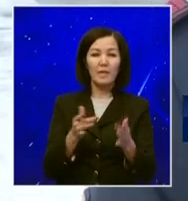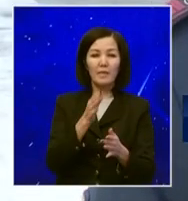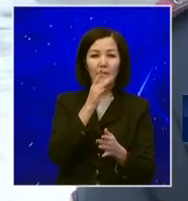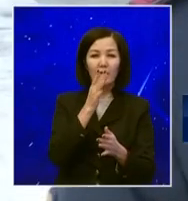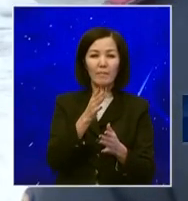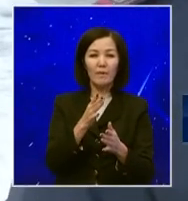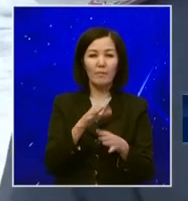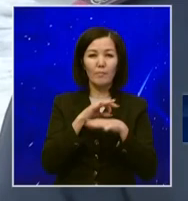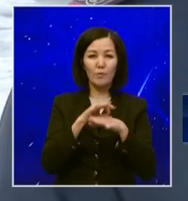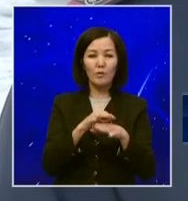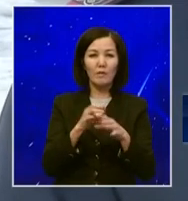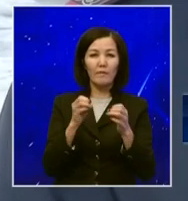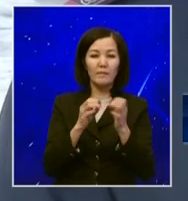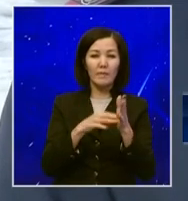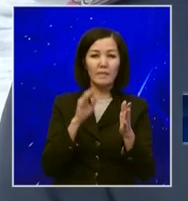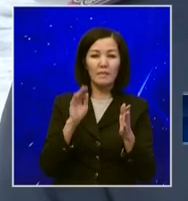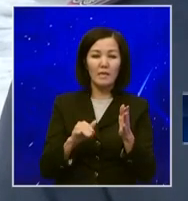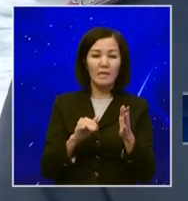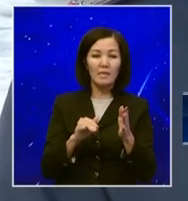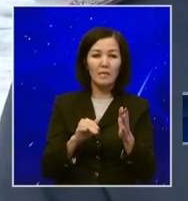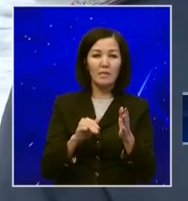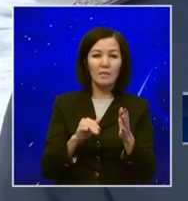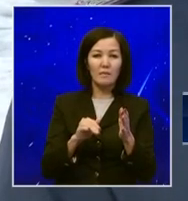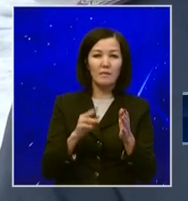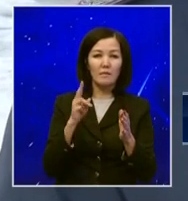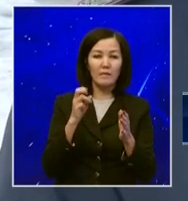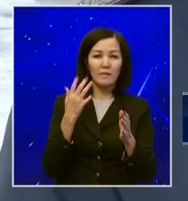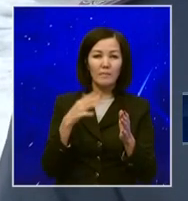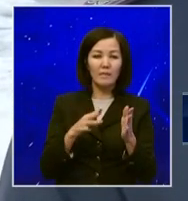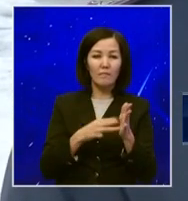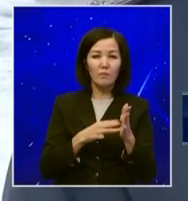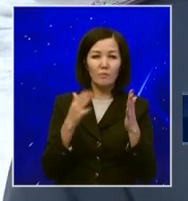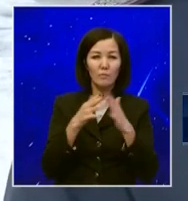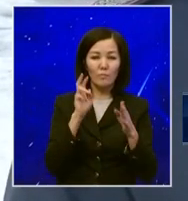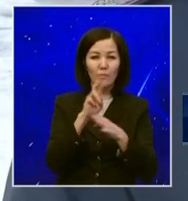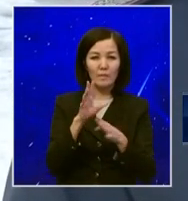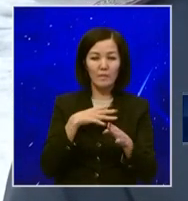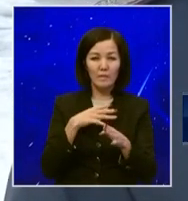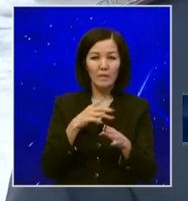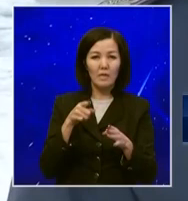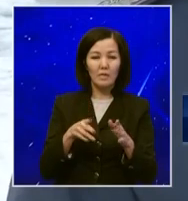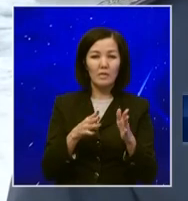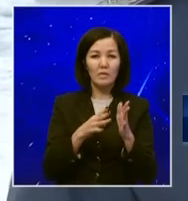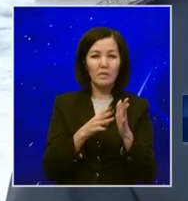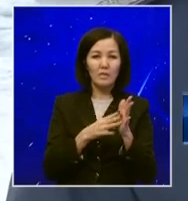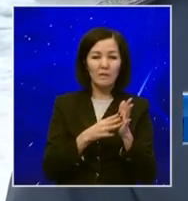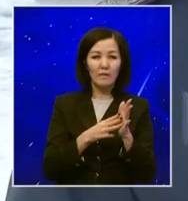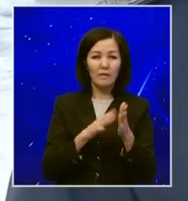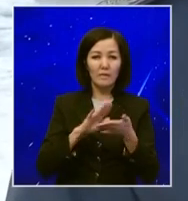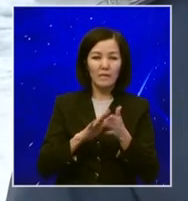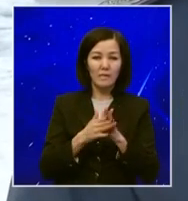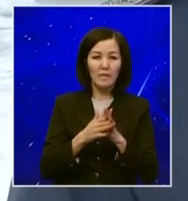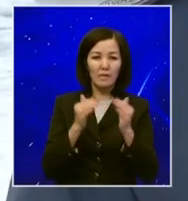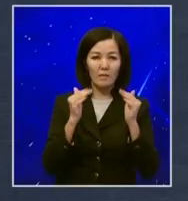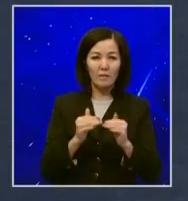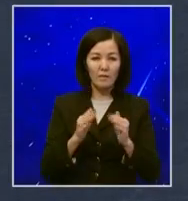сейчас пройдено 18 234 дома, частных жилых домов и 1009 социально уязвимых слоев